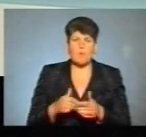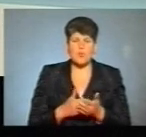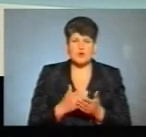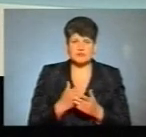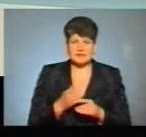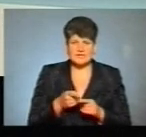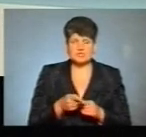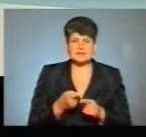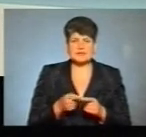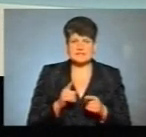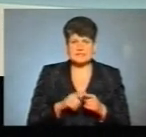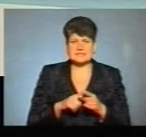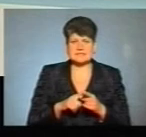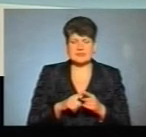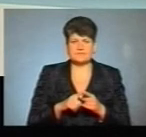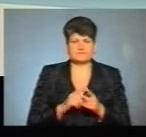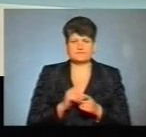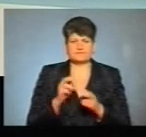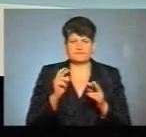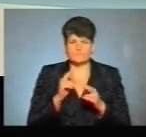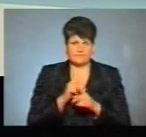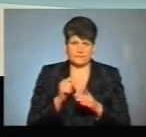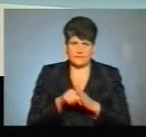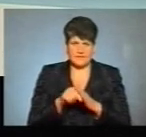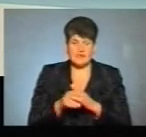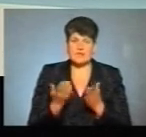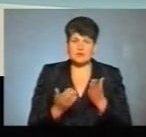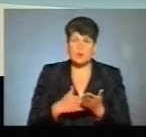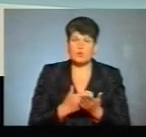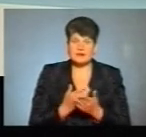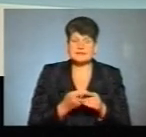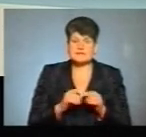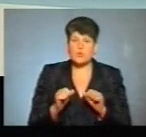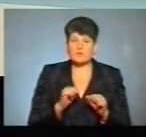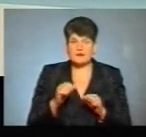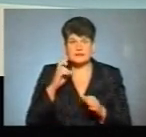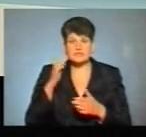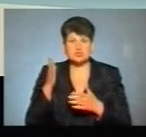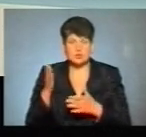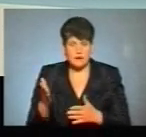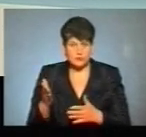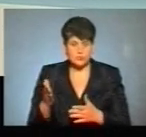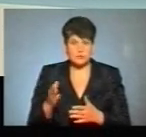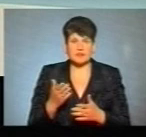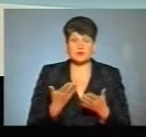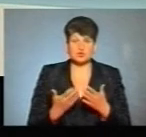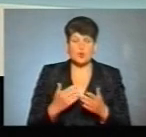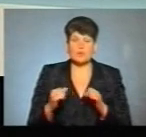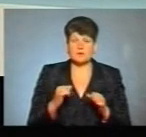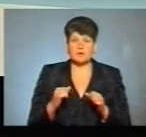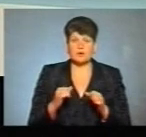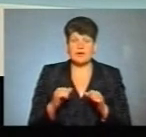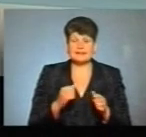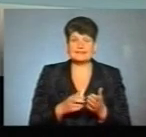даному контексті, воно просто з підміною понять. Якщо політика – це мистецтво управляти державою, так, і якщо мистецтво